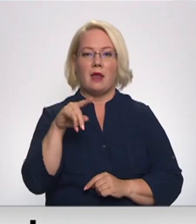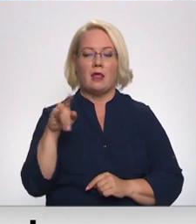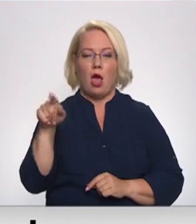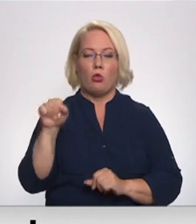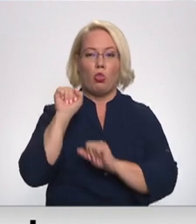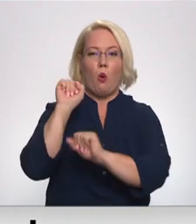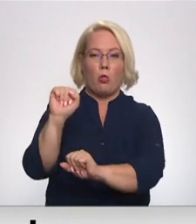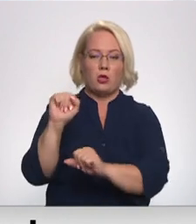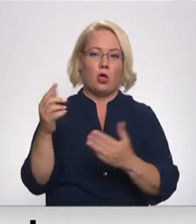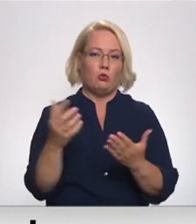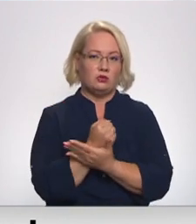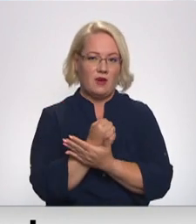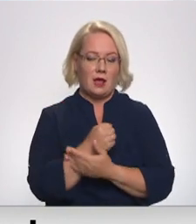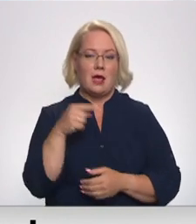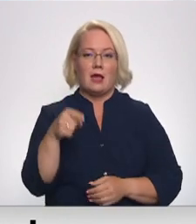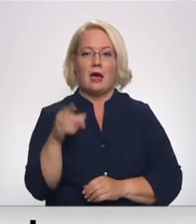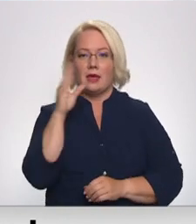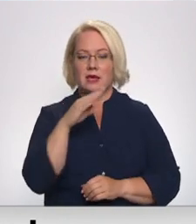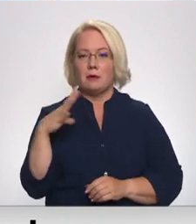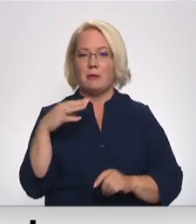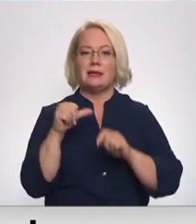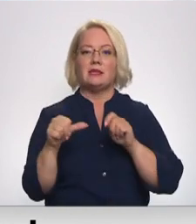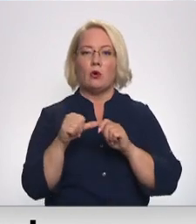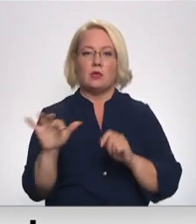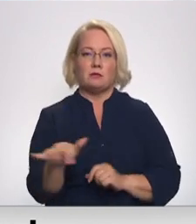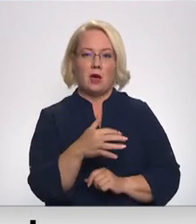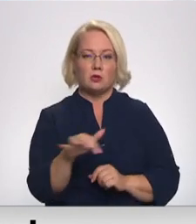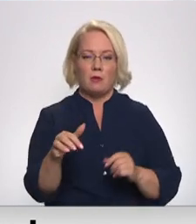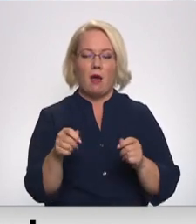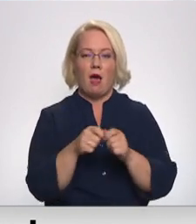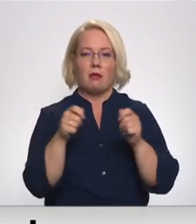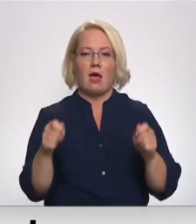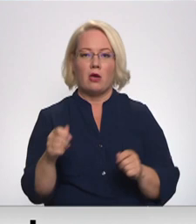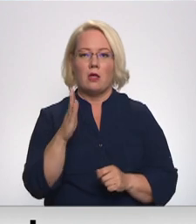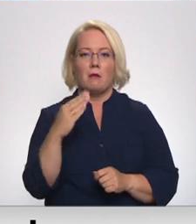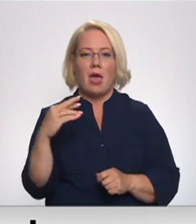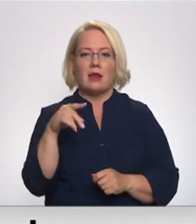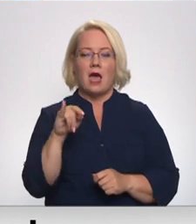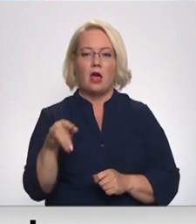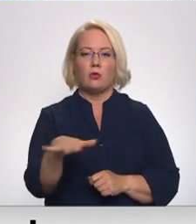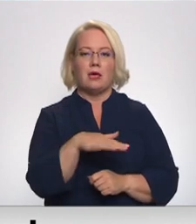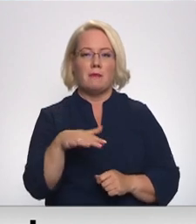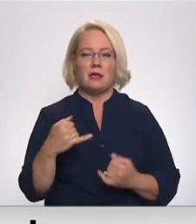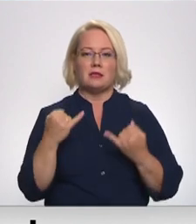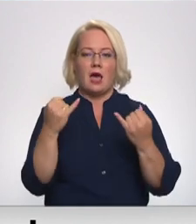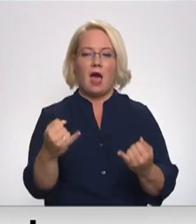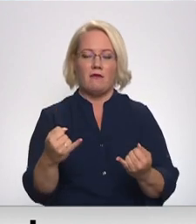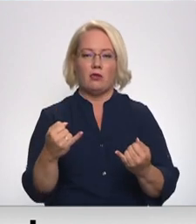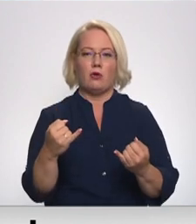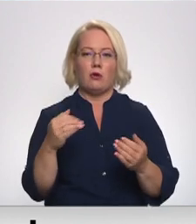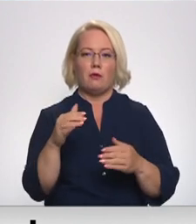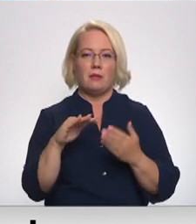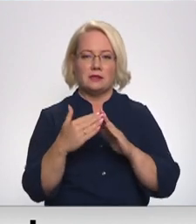viņu un uzvarēt. Tādas iespējas šodien bija Siguldas basketbolistiem, atklājot Bertānu ģimenes dāvinājumu pilsētai